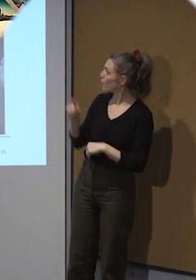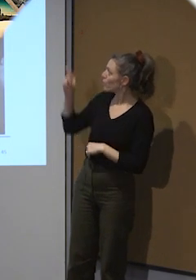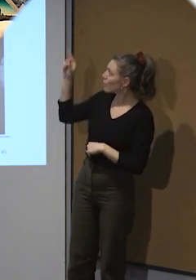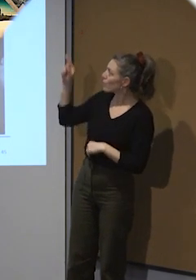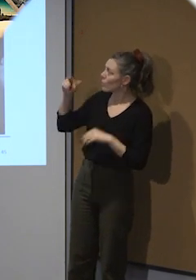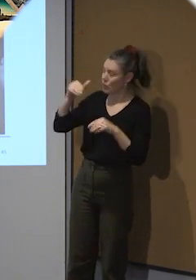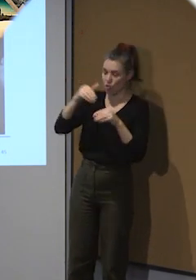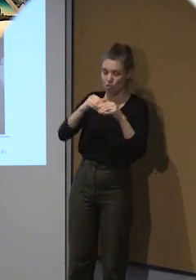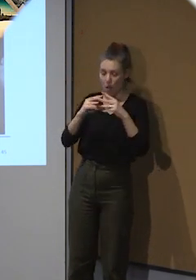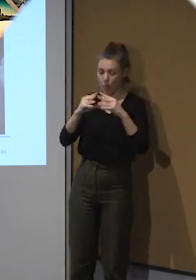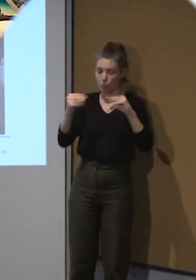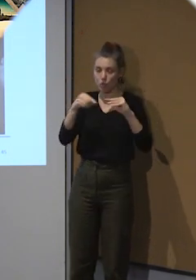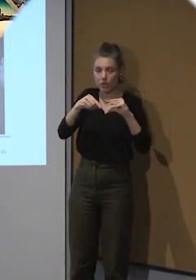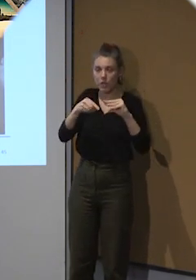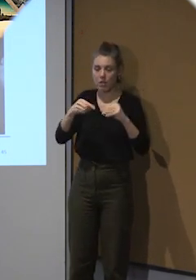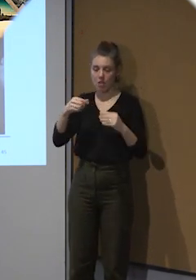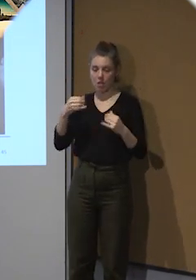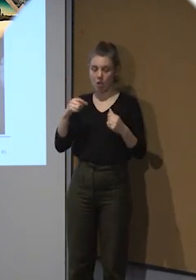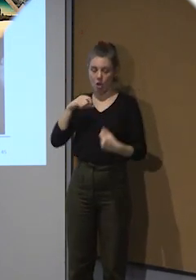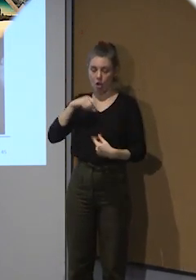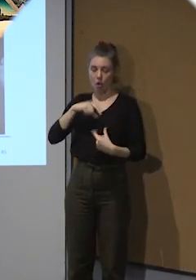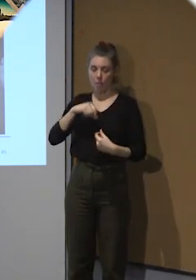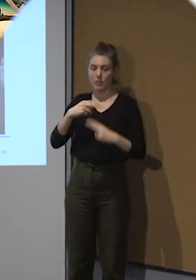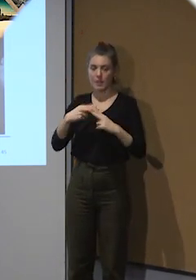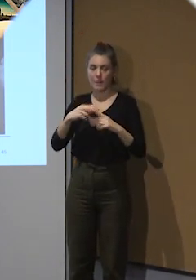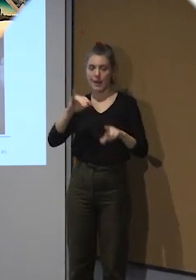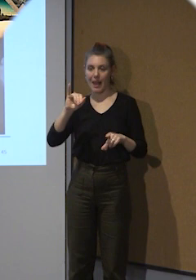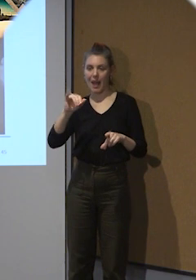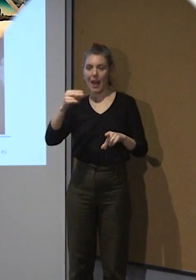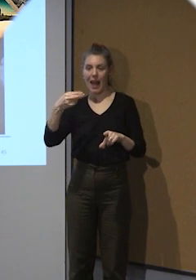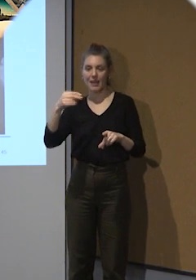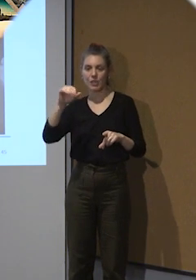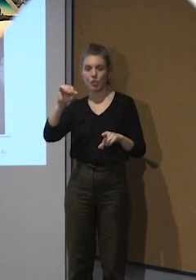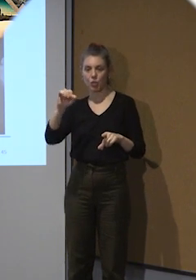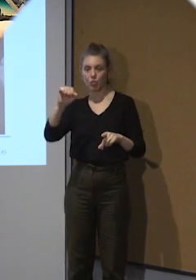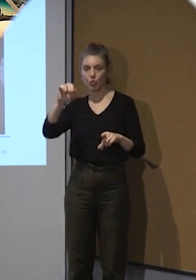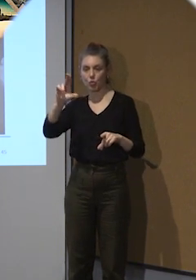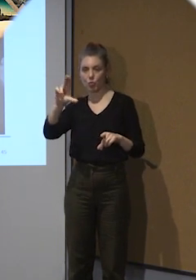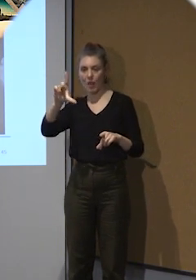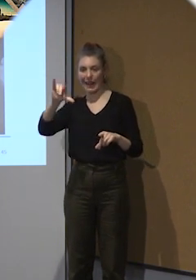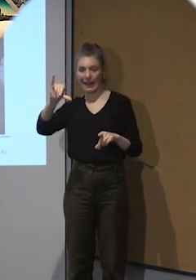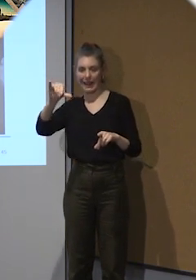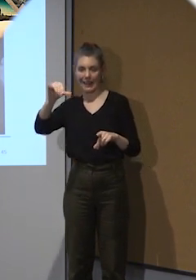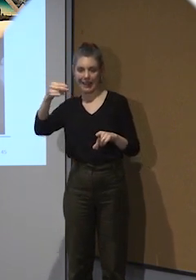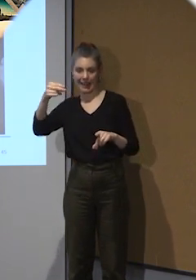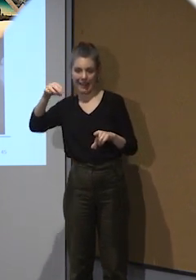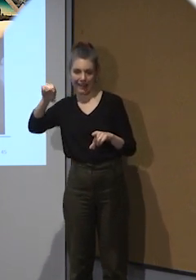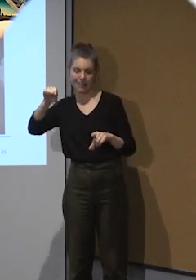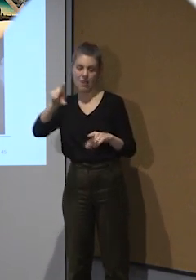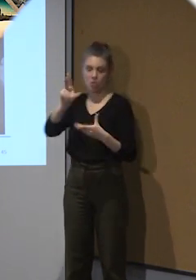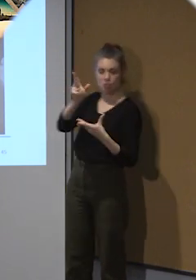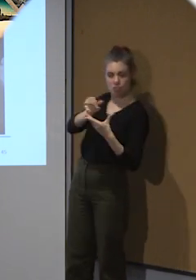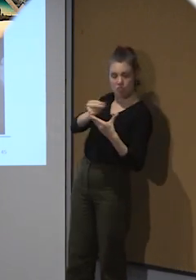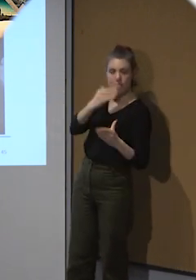du muscle de l'insuline. Au niveau de l'os, alors déjà on sait que tout au long de la